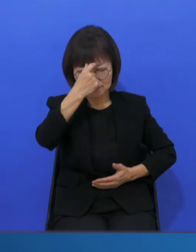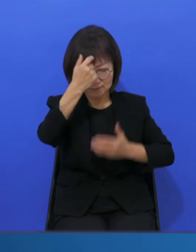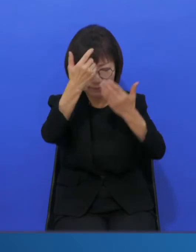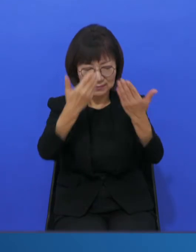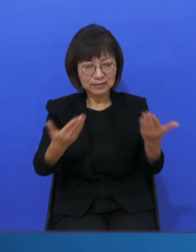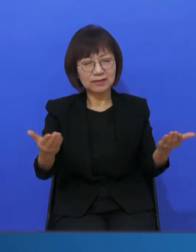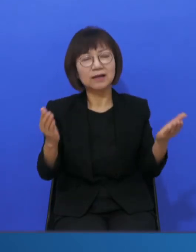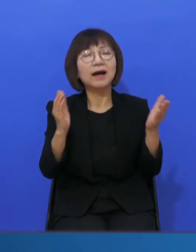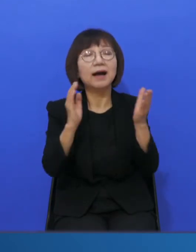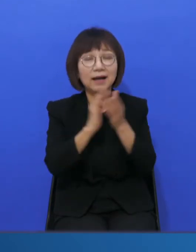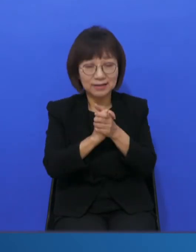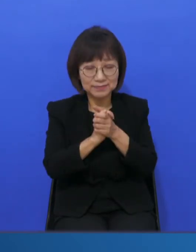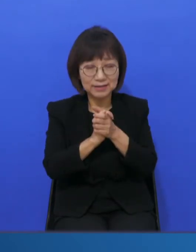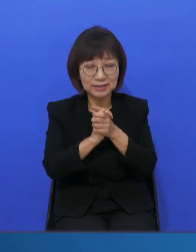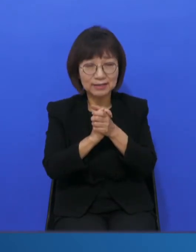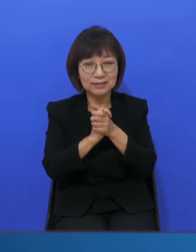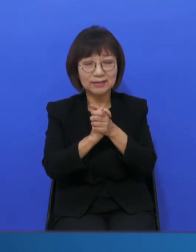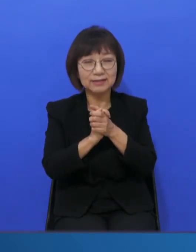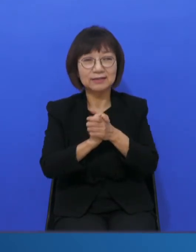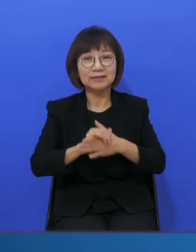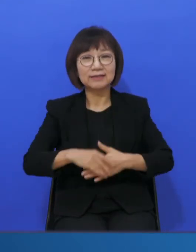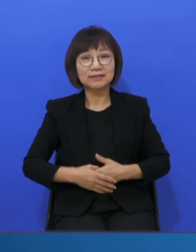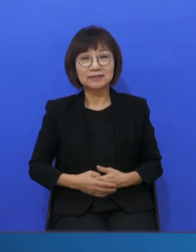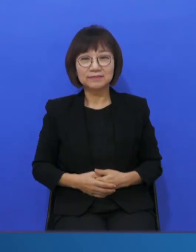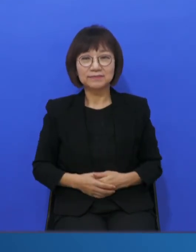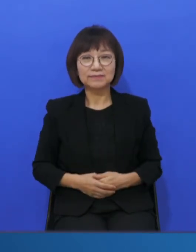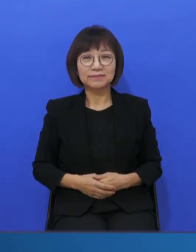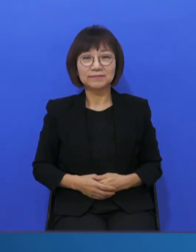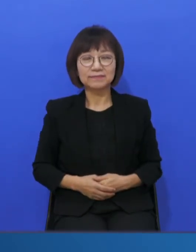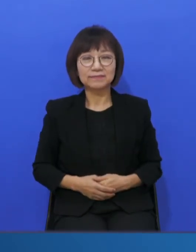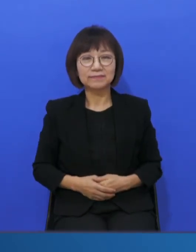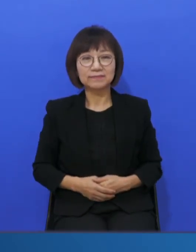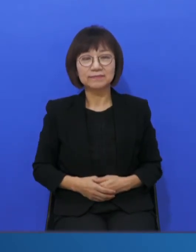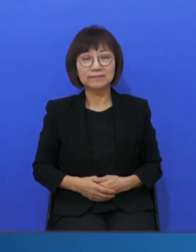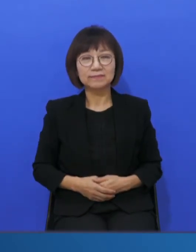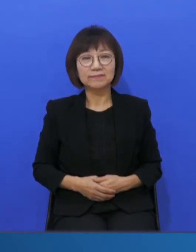기도하옵나이다. Jesus Christ's name we pray. 아멘. Amen.